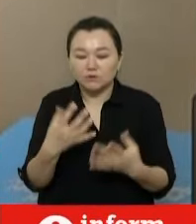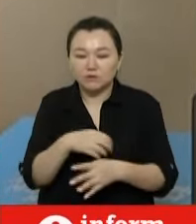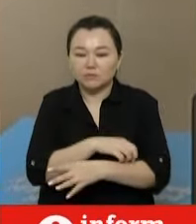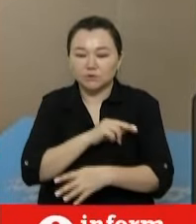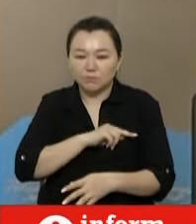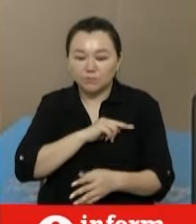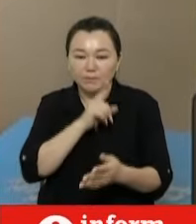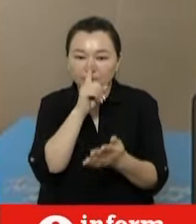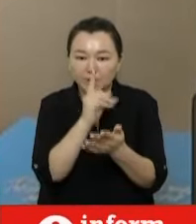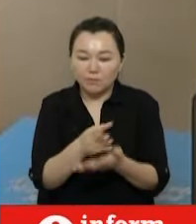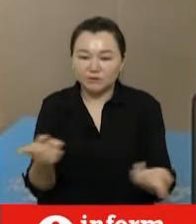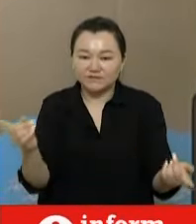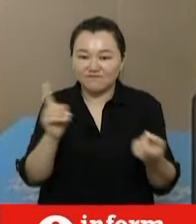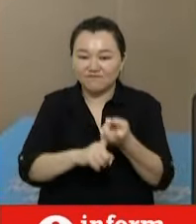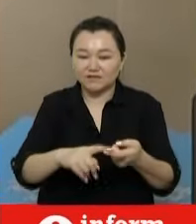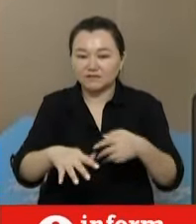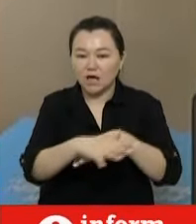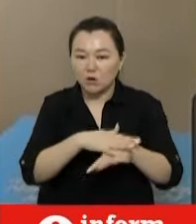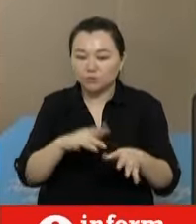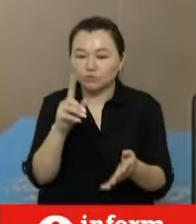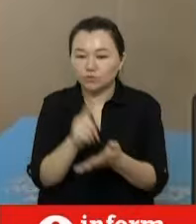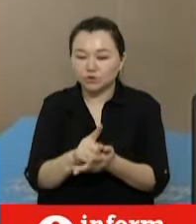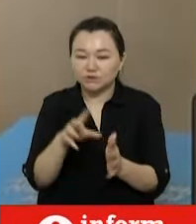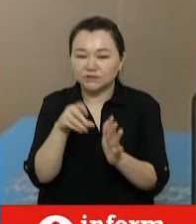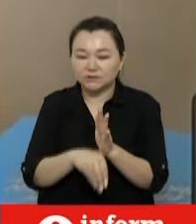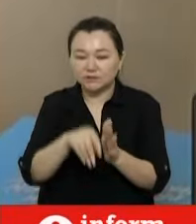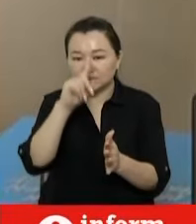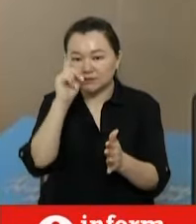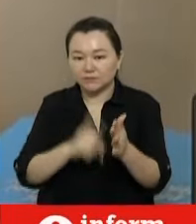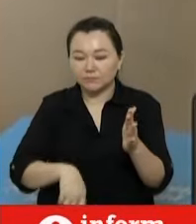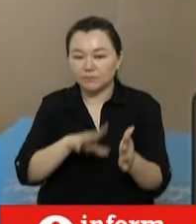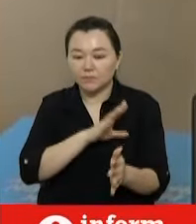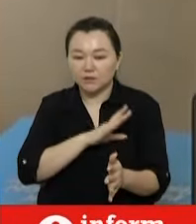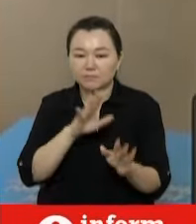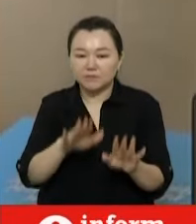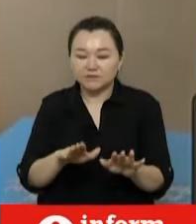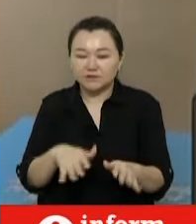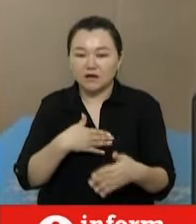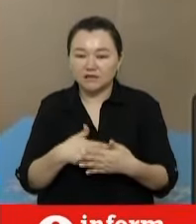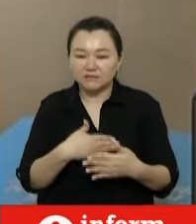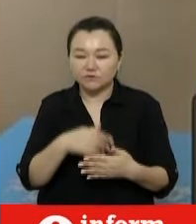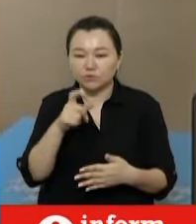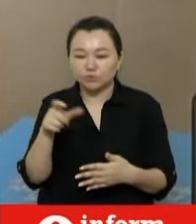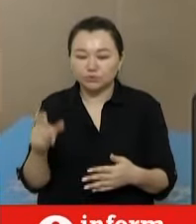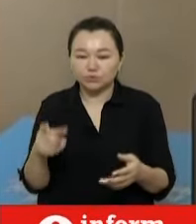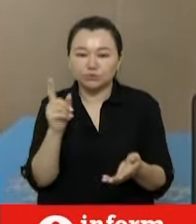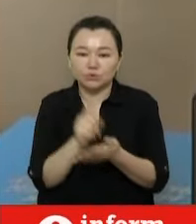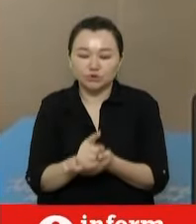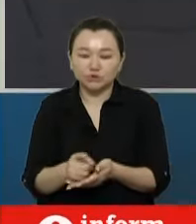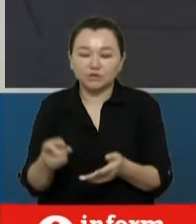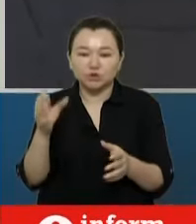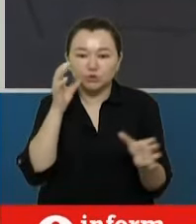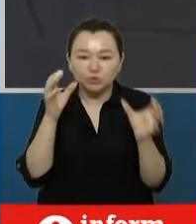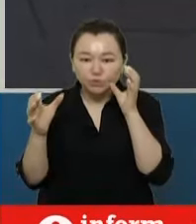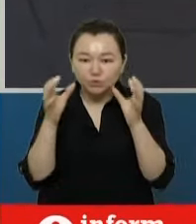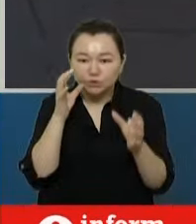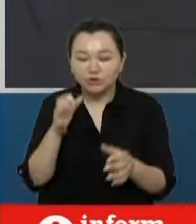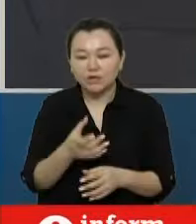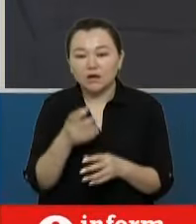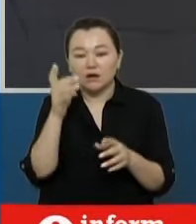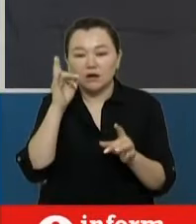тікелей байланыстыру мақсатында оның құрамына ел сеніміне ие болған жергілікті белсенді азаматтарды қосу керек деп есептейміз. Ал